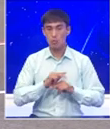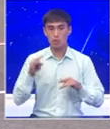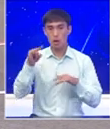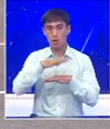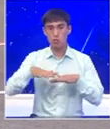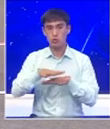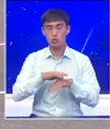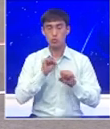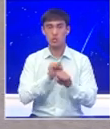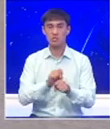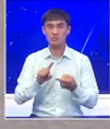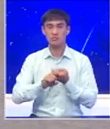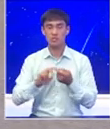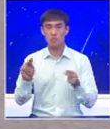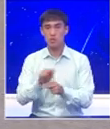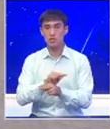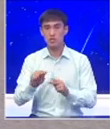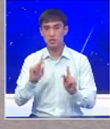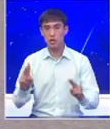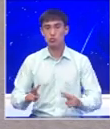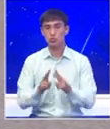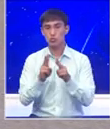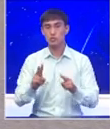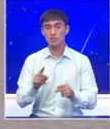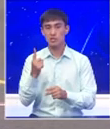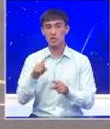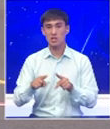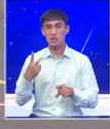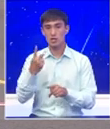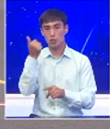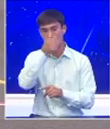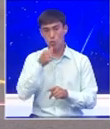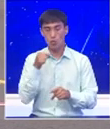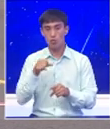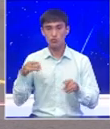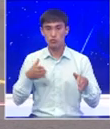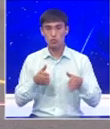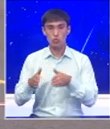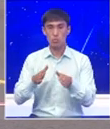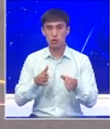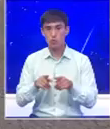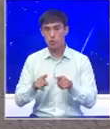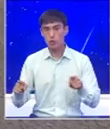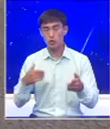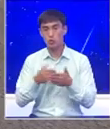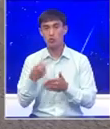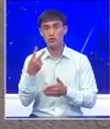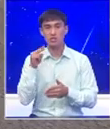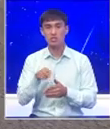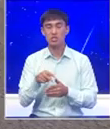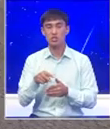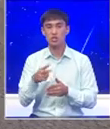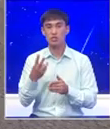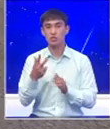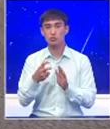Ушарал была приостановлена в связи с модернизацией. Реконструкция длилась 1 год. В результате взлетно-посадочную полосу удлинили до 2700